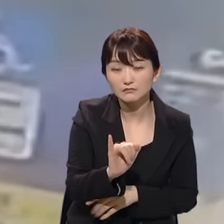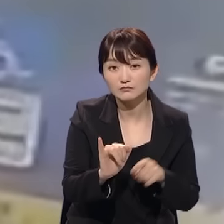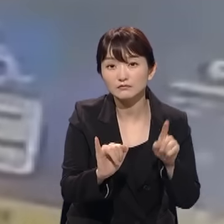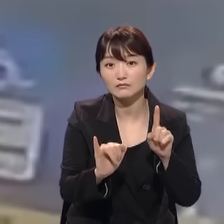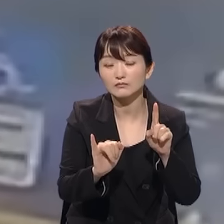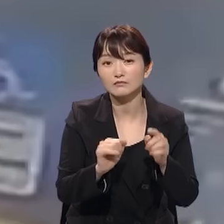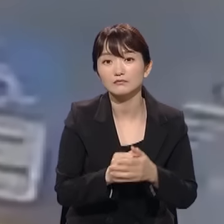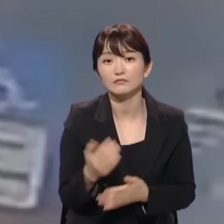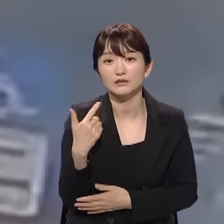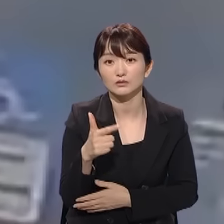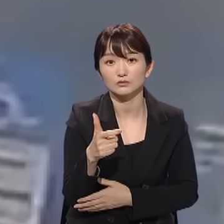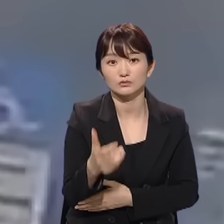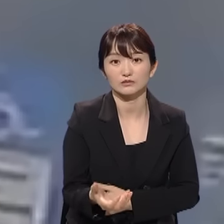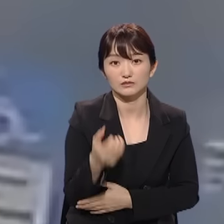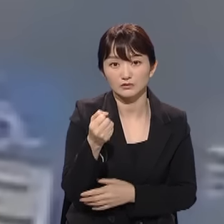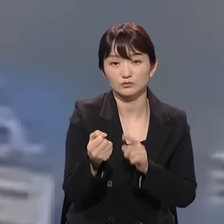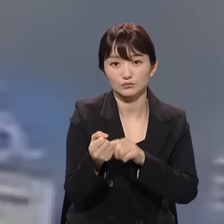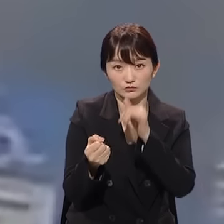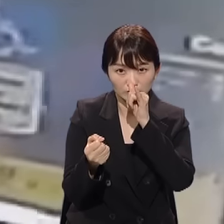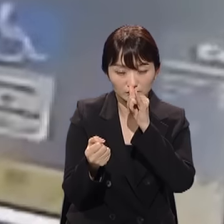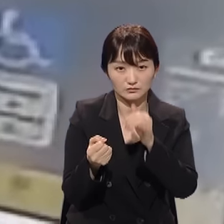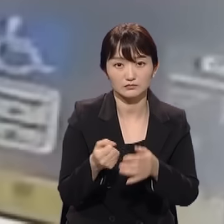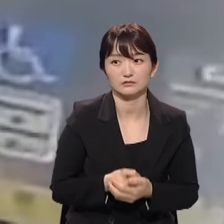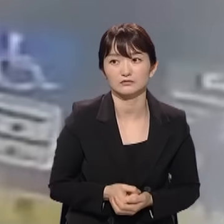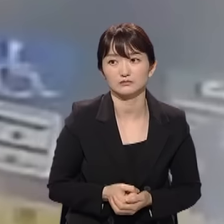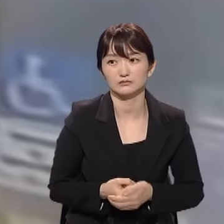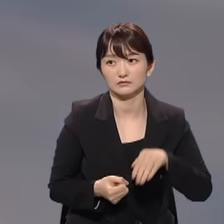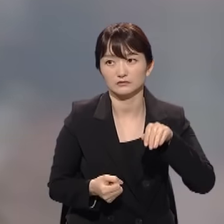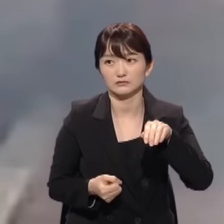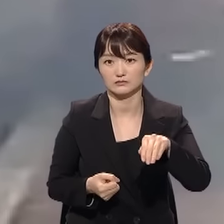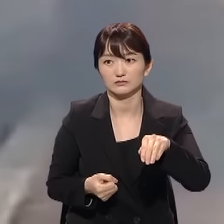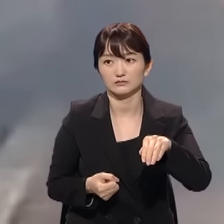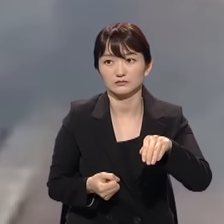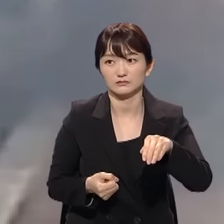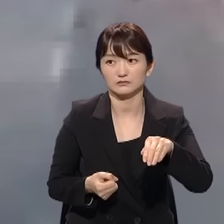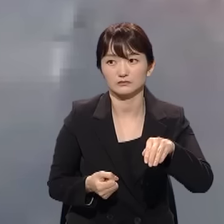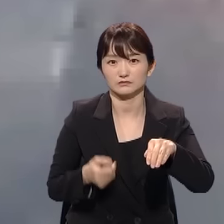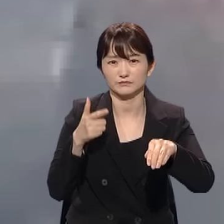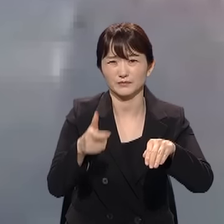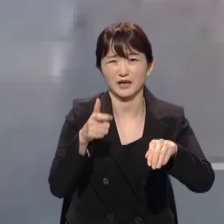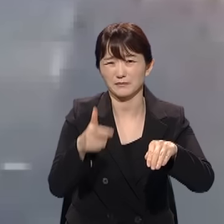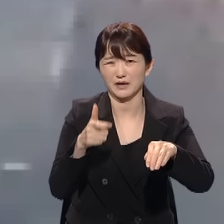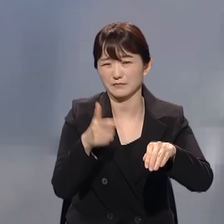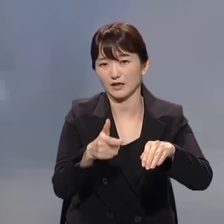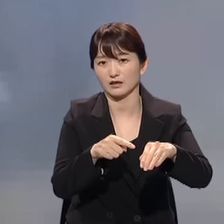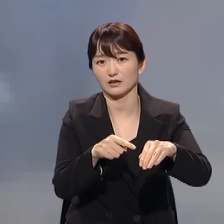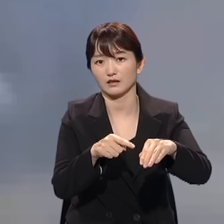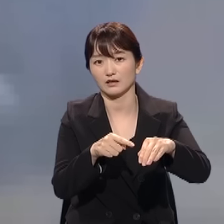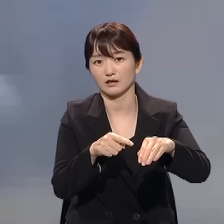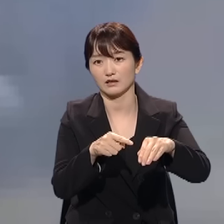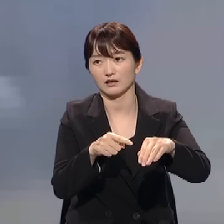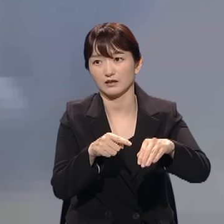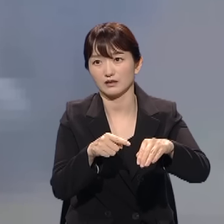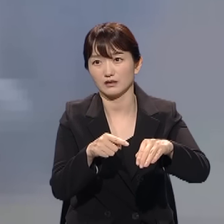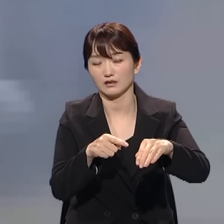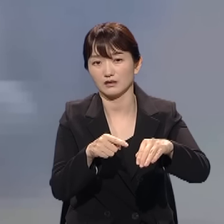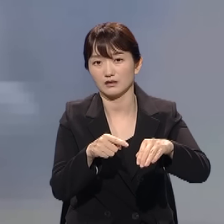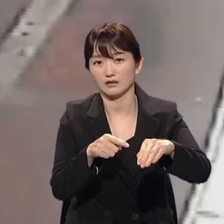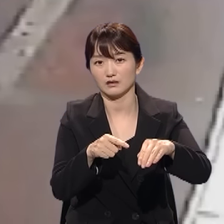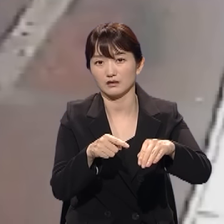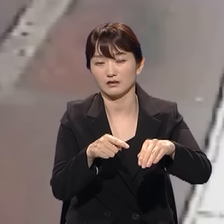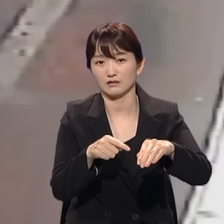하지마. 아까 들고 있던 총 여전히 손에 들려 있습니다. 예, 설마. 그리고 급기야. 자, 차량을 향해 탕 쏘고 맙니다. 아, 저걸 진짜